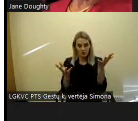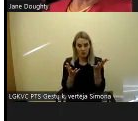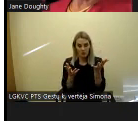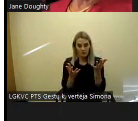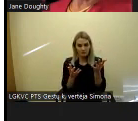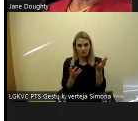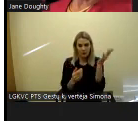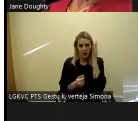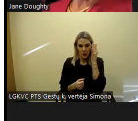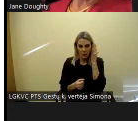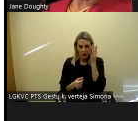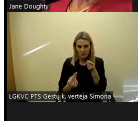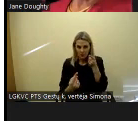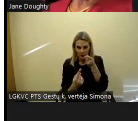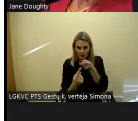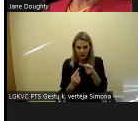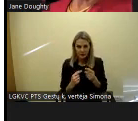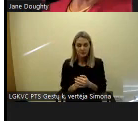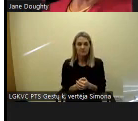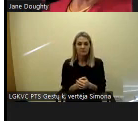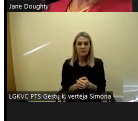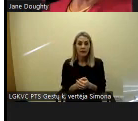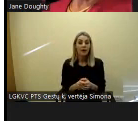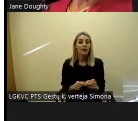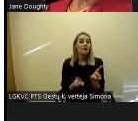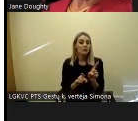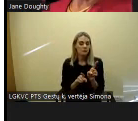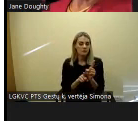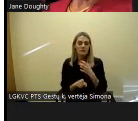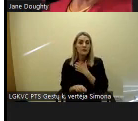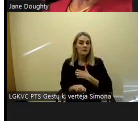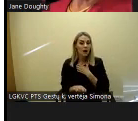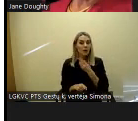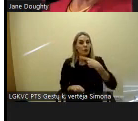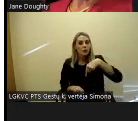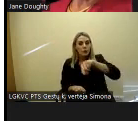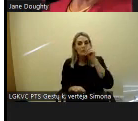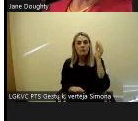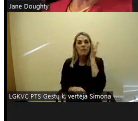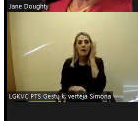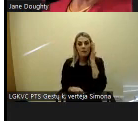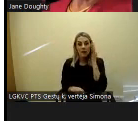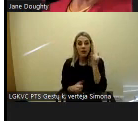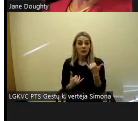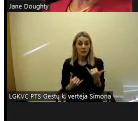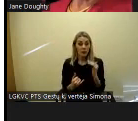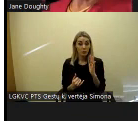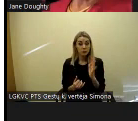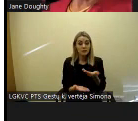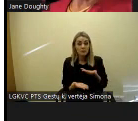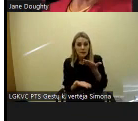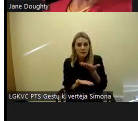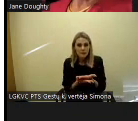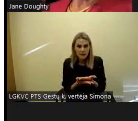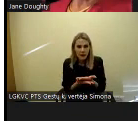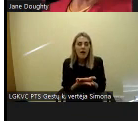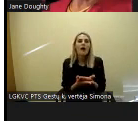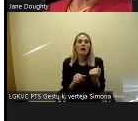jūs pasvarstytumėte apie šias koncepcijas, apie šias teorijas, kurias mes dabar pristatinėjame, kodėl jos yra